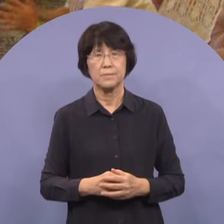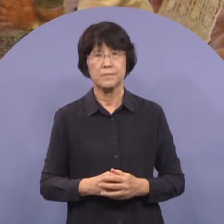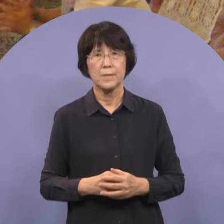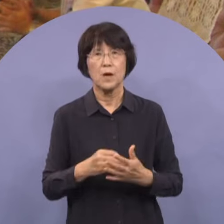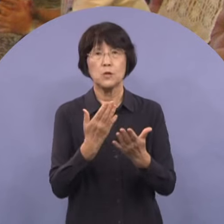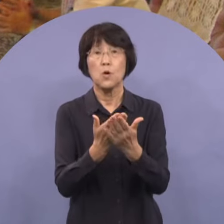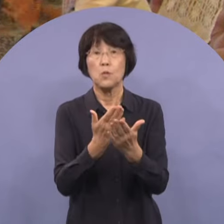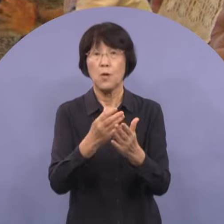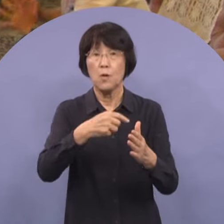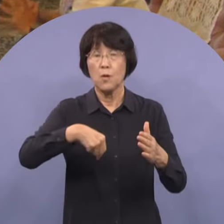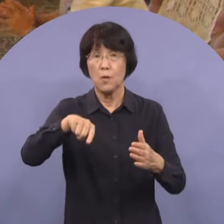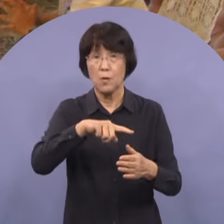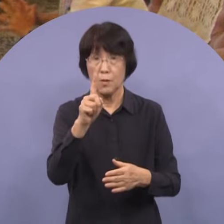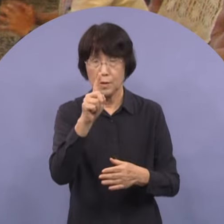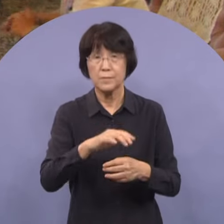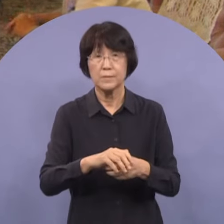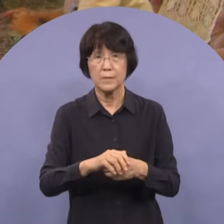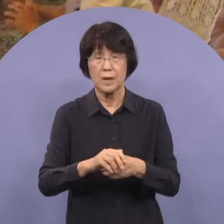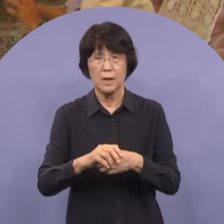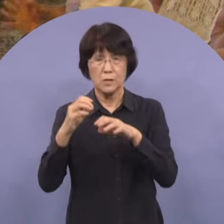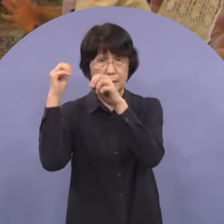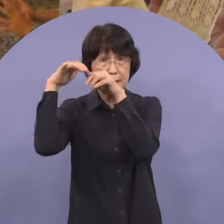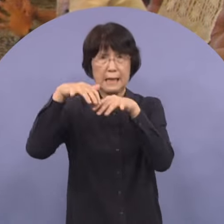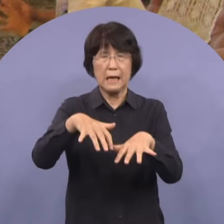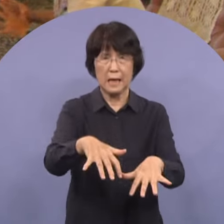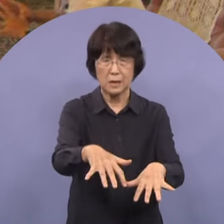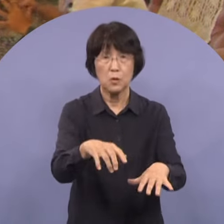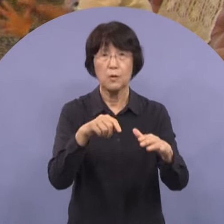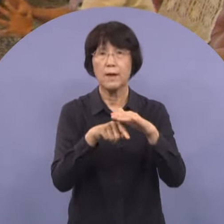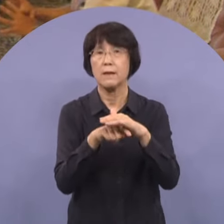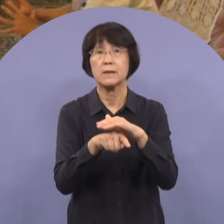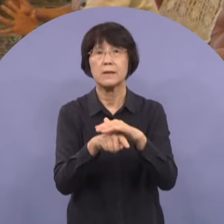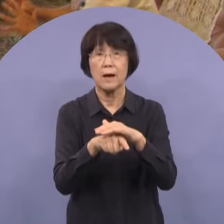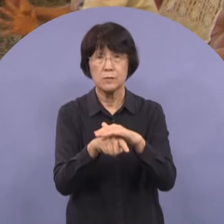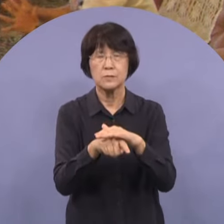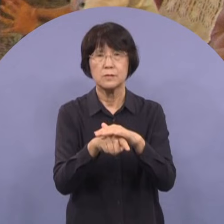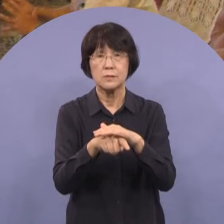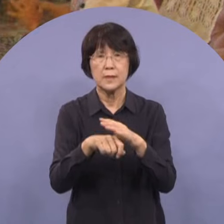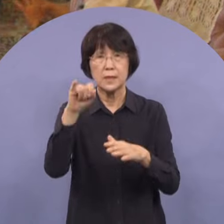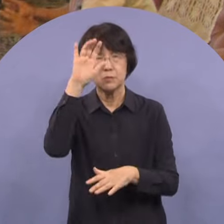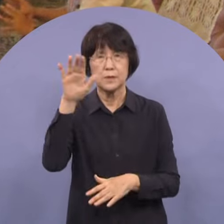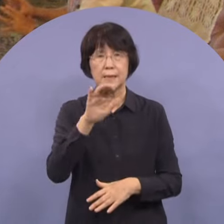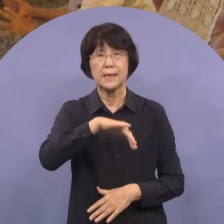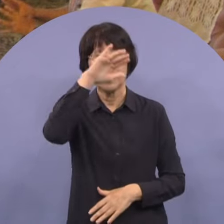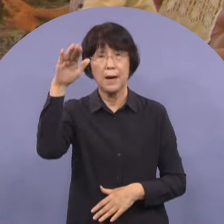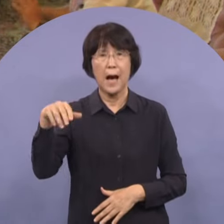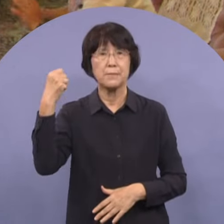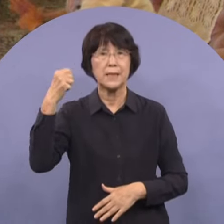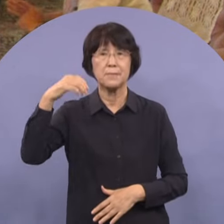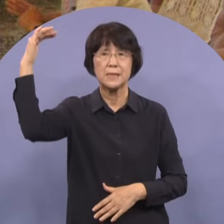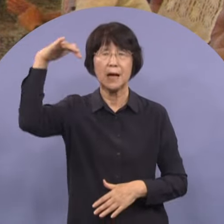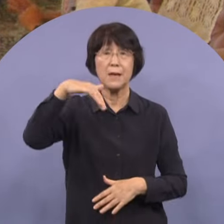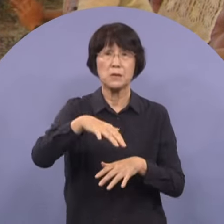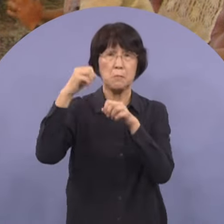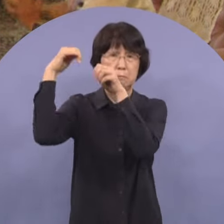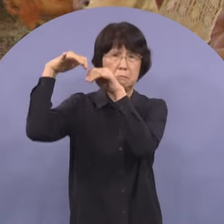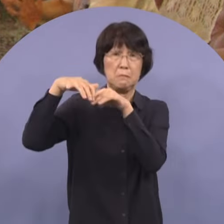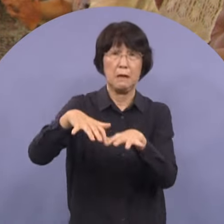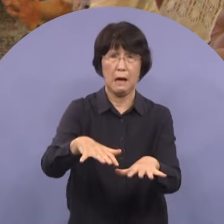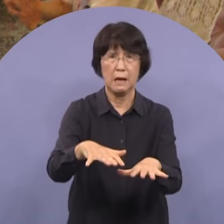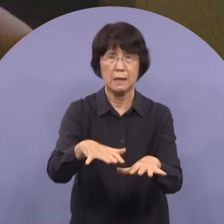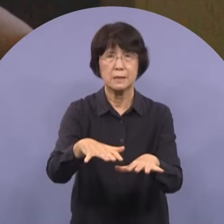要望では土砂災害の根本的な原因である伊吹山南側斜面の崩壊に対